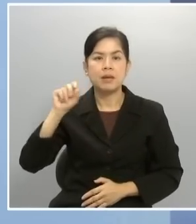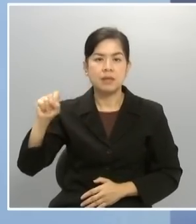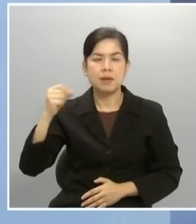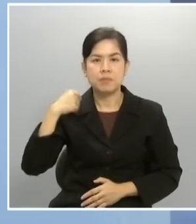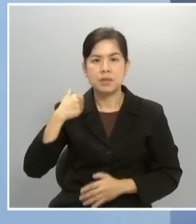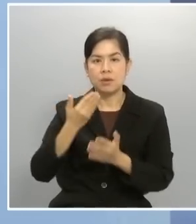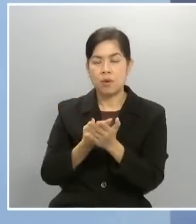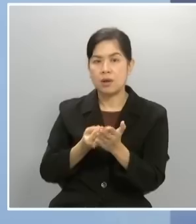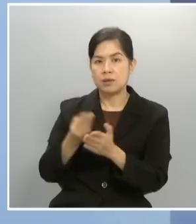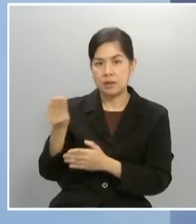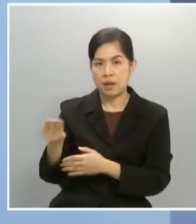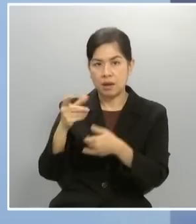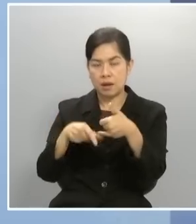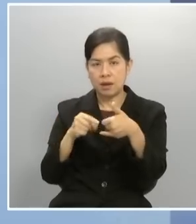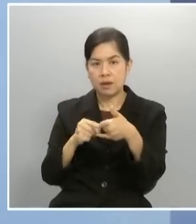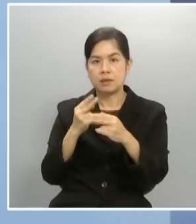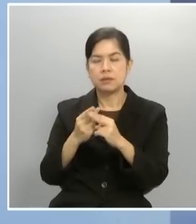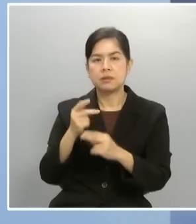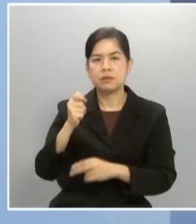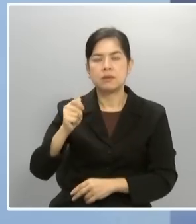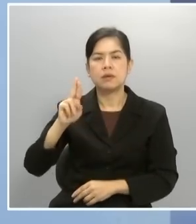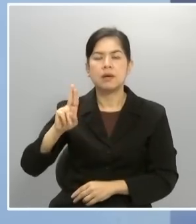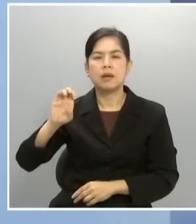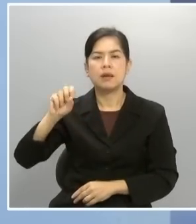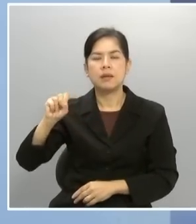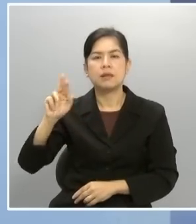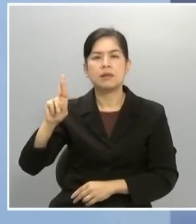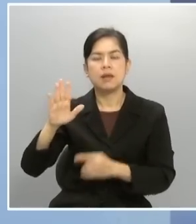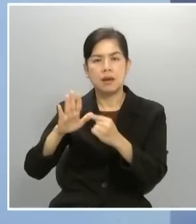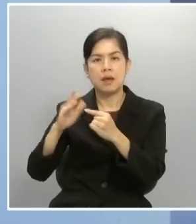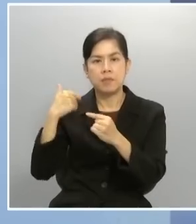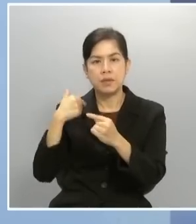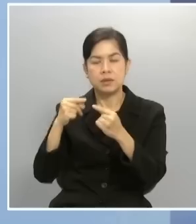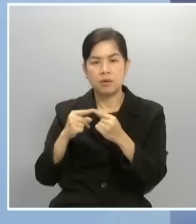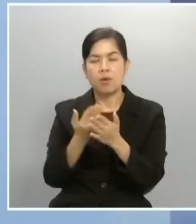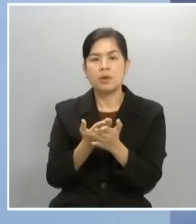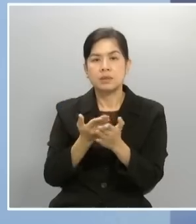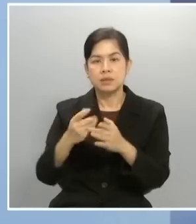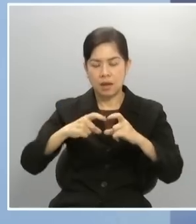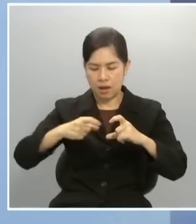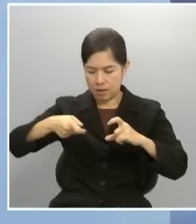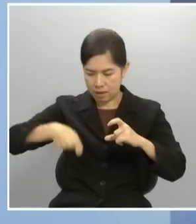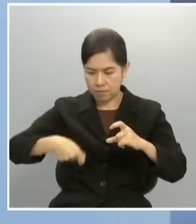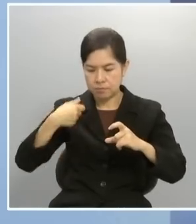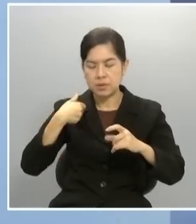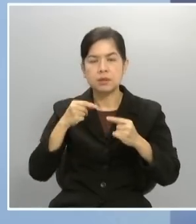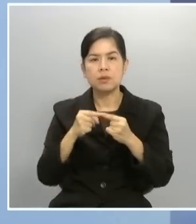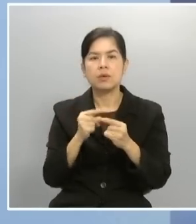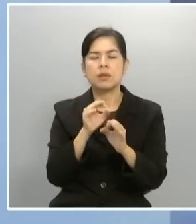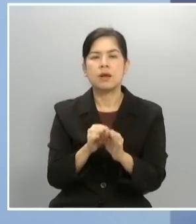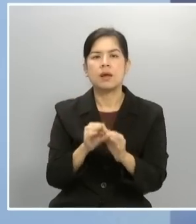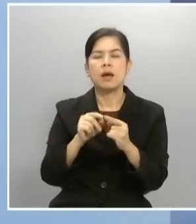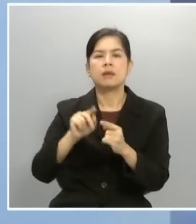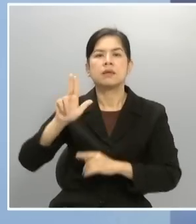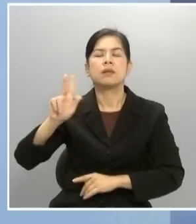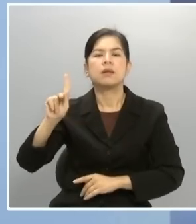ชำระคืนให้แก่นางสาวอริษราทองบริสุทธิ์แล้วโดยชำระเป็นแคชเชียร์เช็คธนาคารกสิกรไทยจำกัดมหาชน